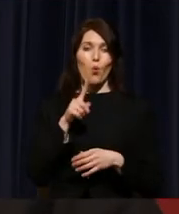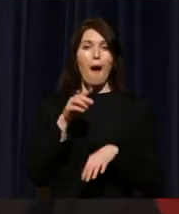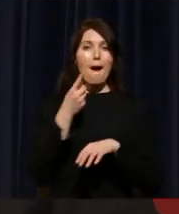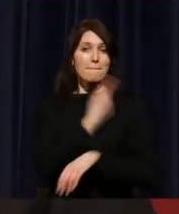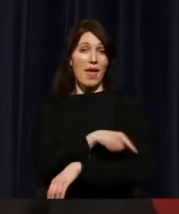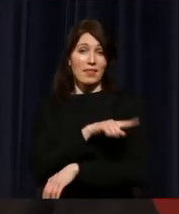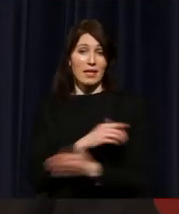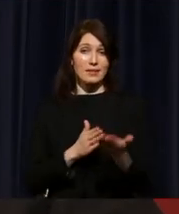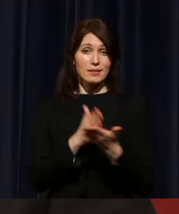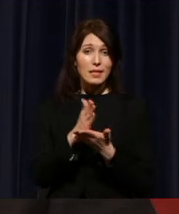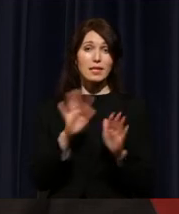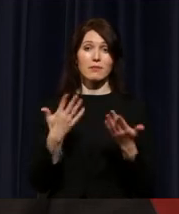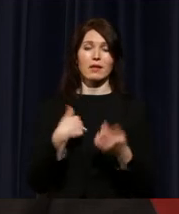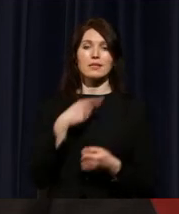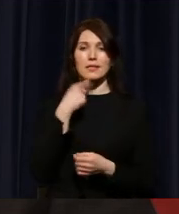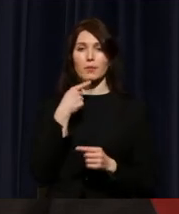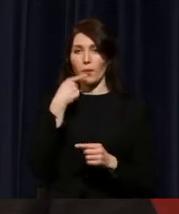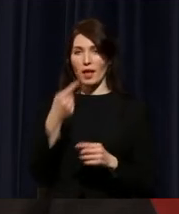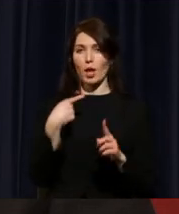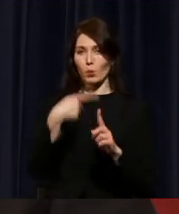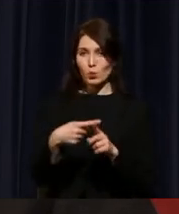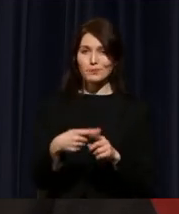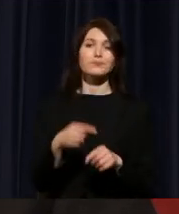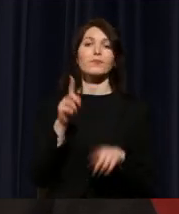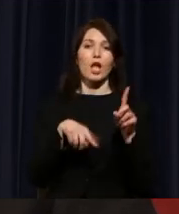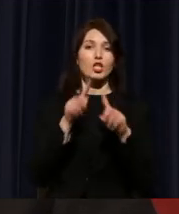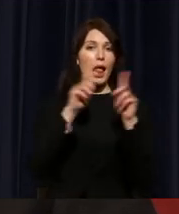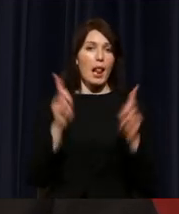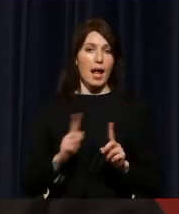bet es tomēr gribu piebilst par dažām lietām. Nu, man liekas,